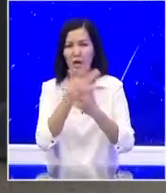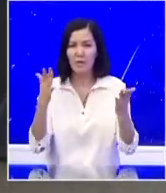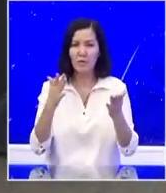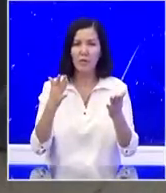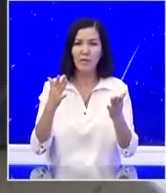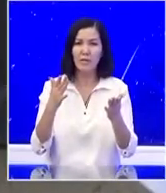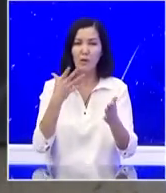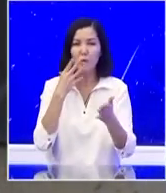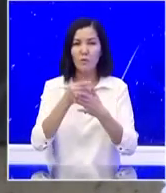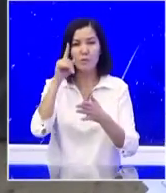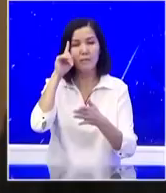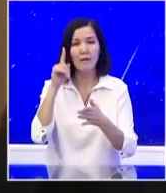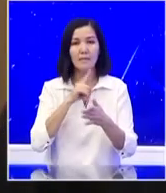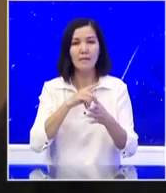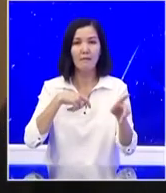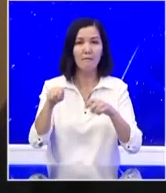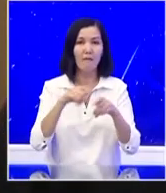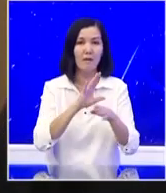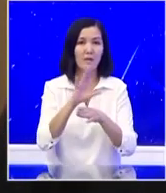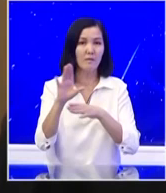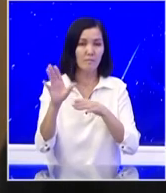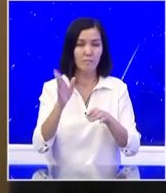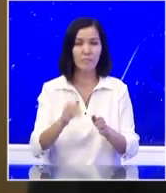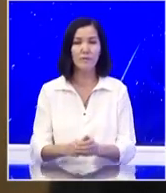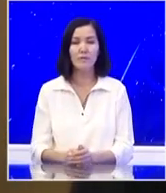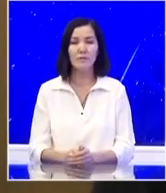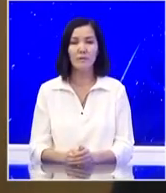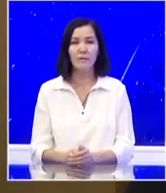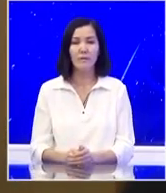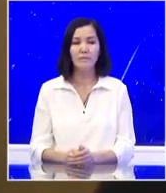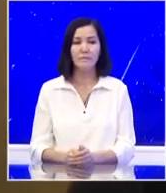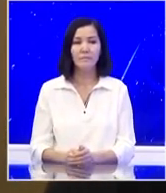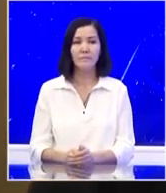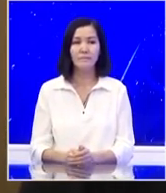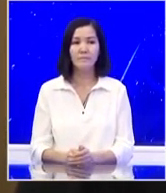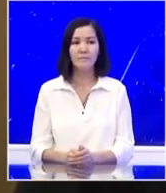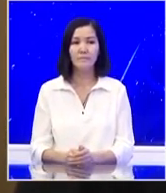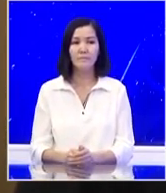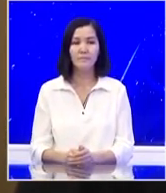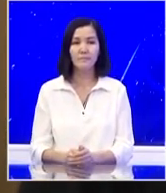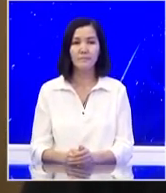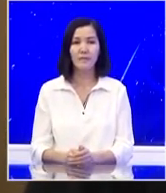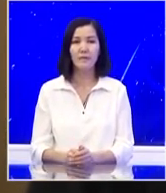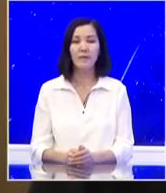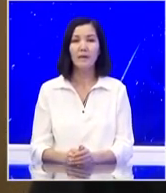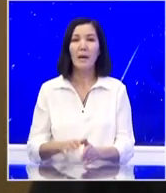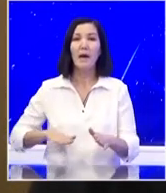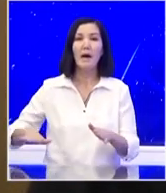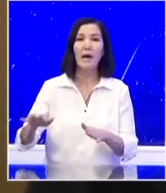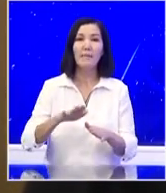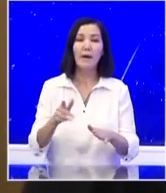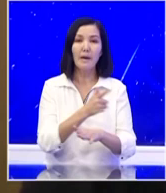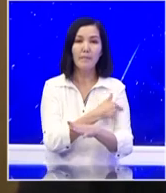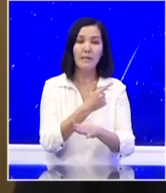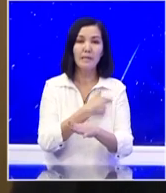басқа да отандық тауарлар шығарылмақ. На данной индустриальной зоне мы хотим построить завод по производству. Бұл аймаққа біз медицина